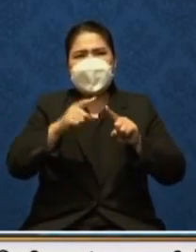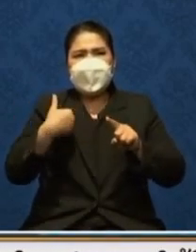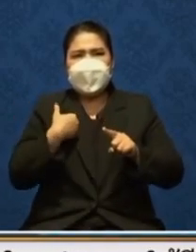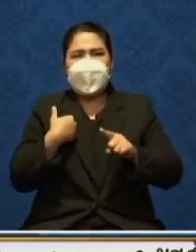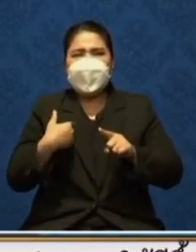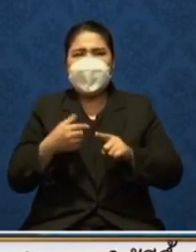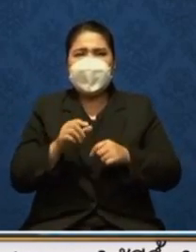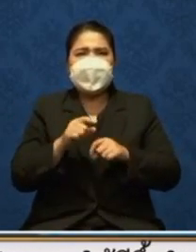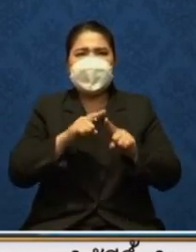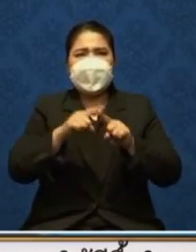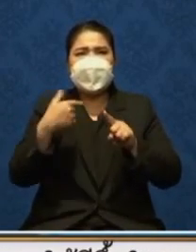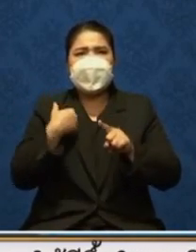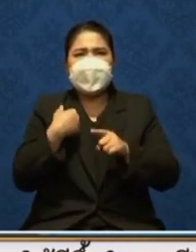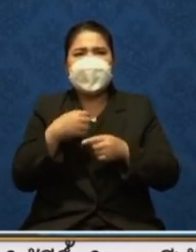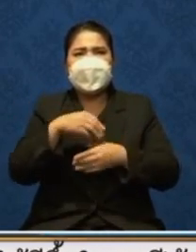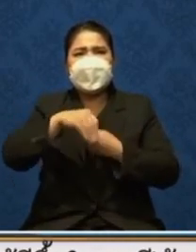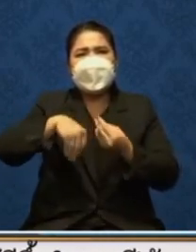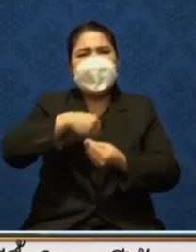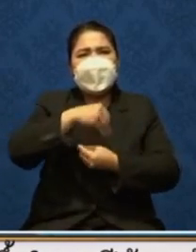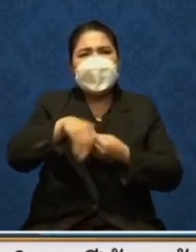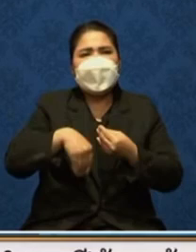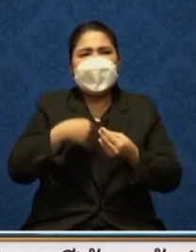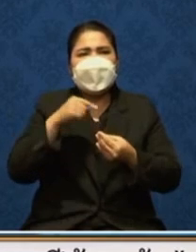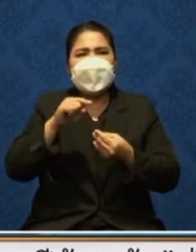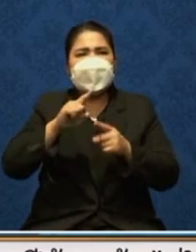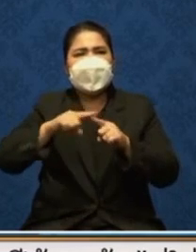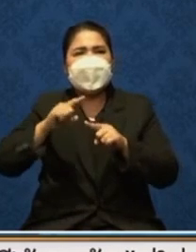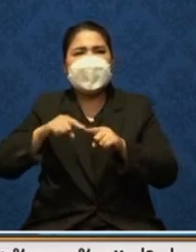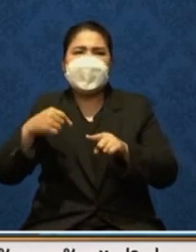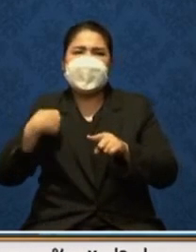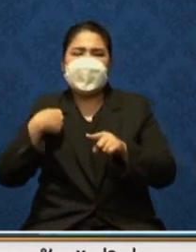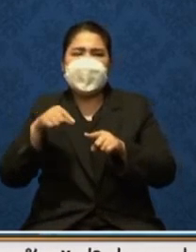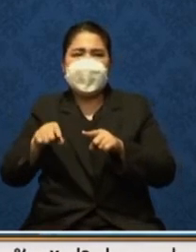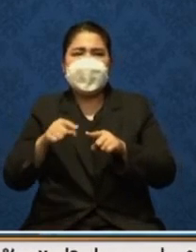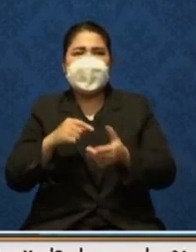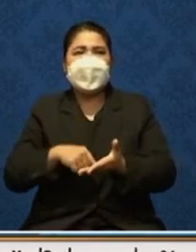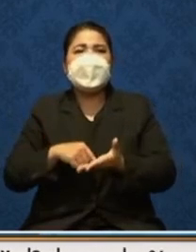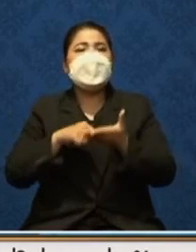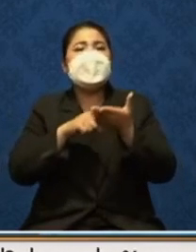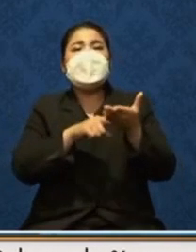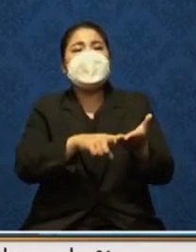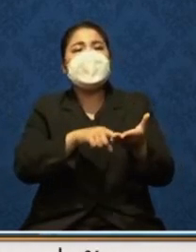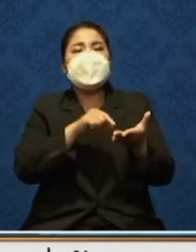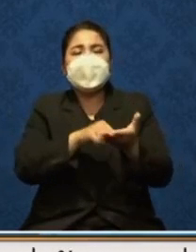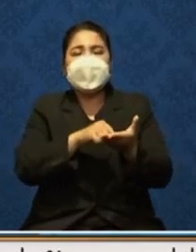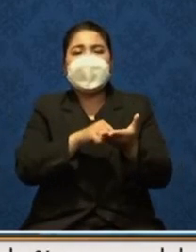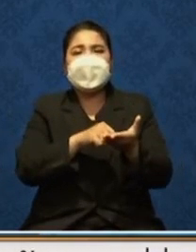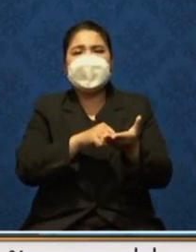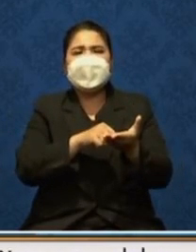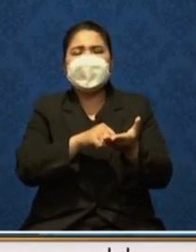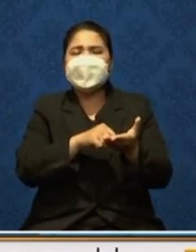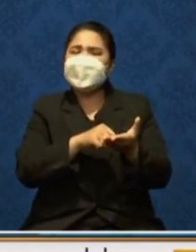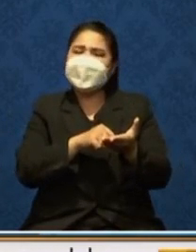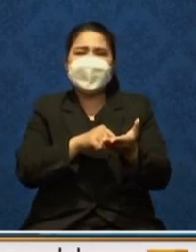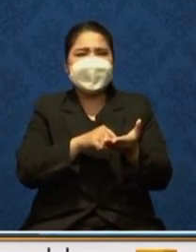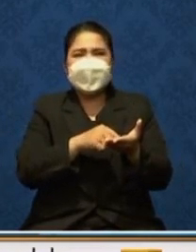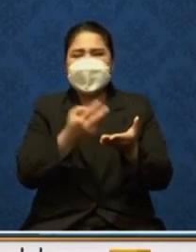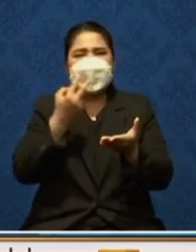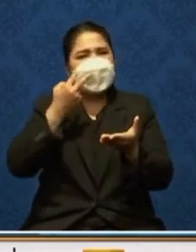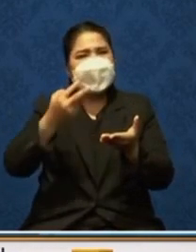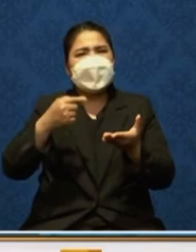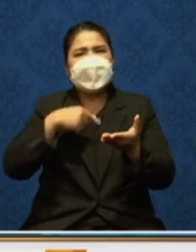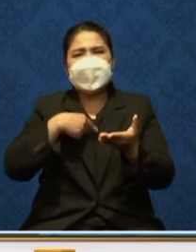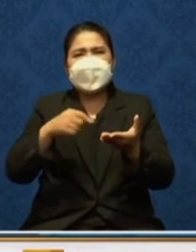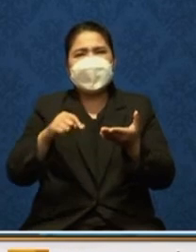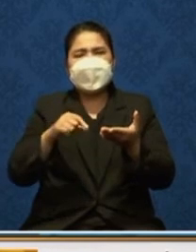กเป๋าขวาใธรกิขอบครัวมัก็งงไปหมดแล้ครับท่านถึได้ยืนทรัสินไปตามที่ประกศมนถไม่สะอดข้อมกส่ที่ควร